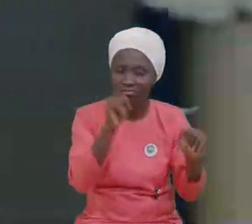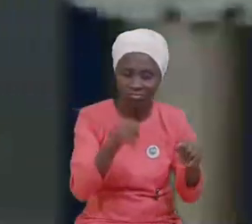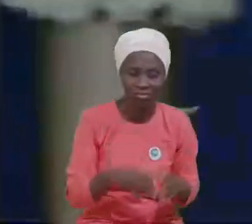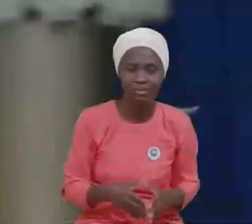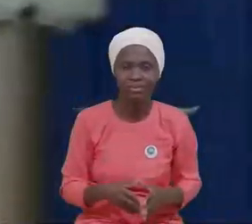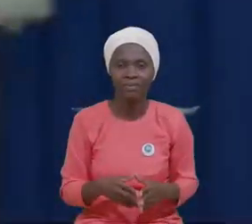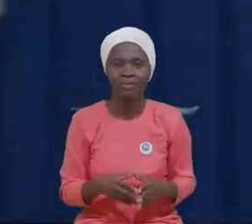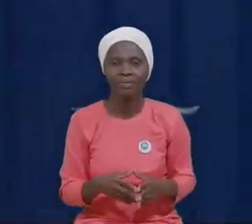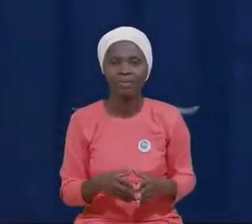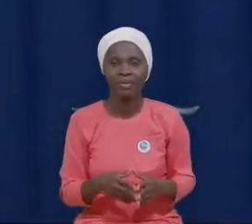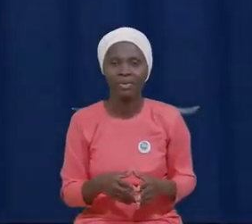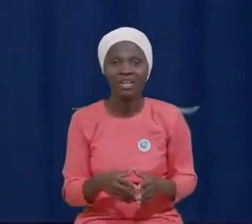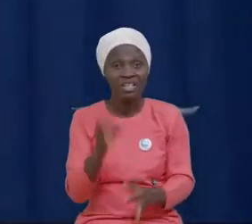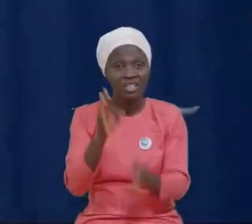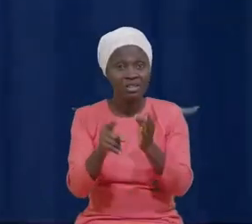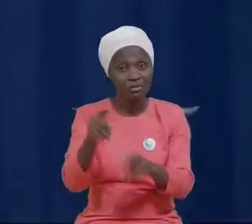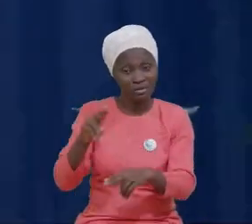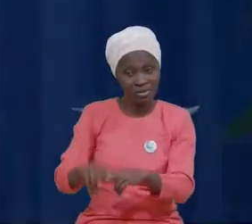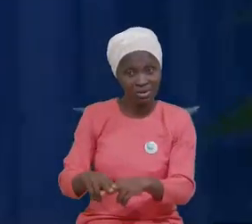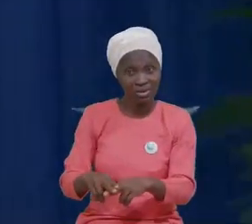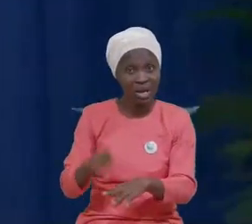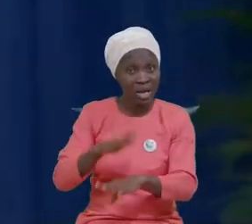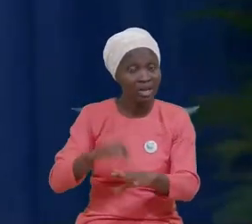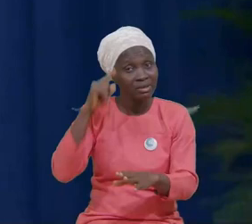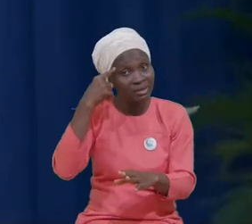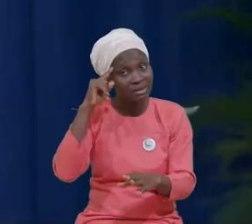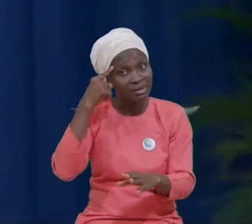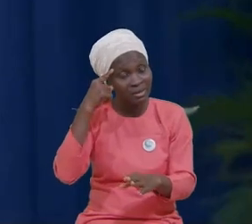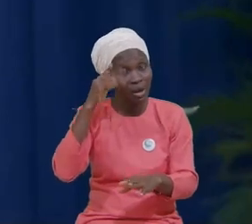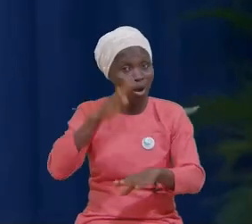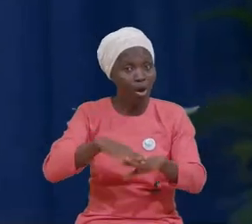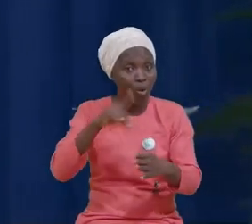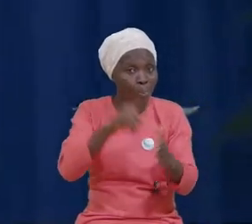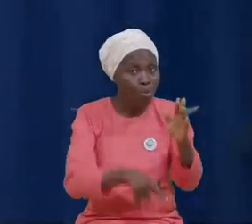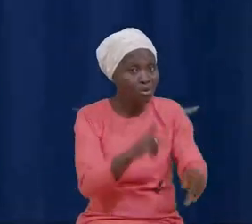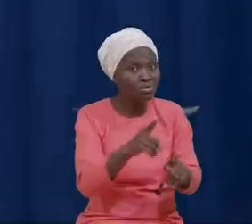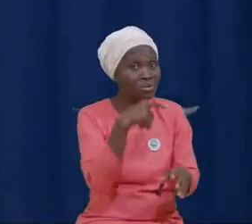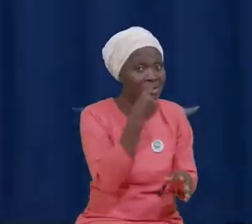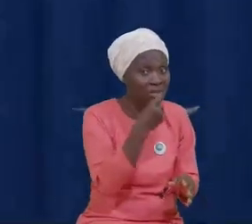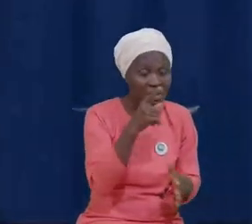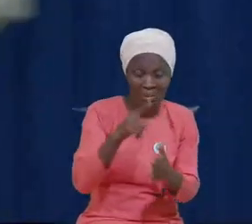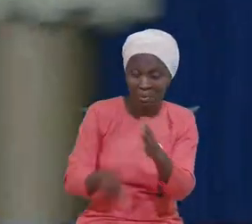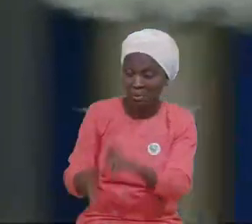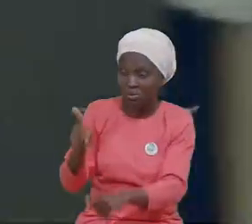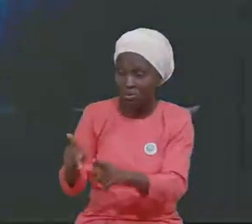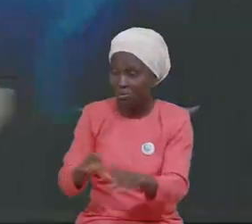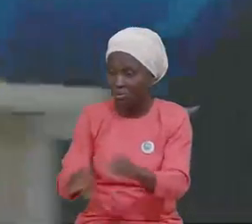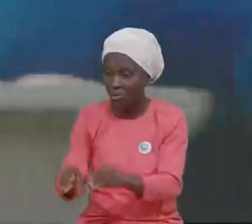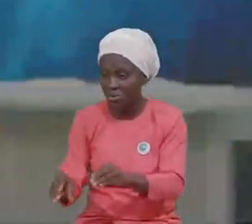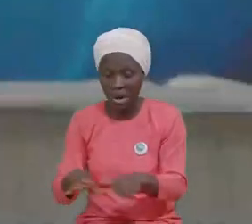Quand vous vous rappelez tout ça, si vous asseyez, vous réfléchissez à ce que les gens disent, ce que les gens